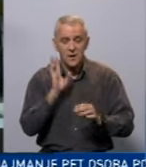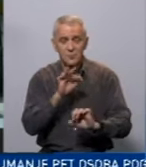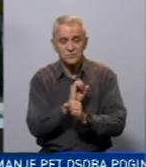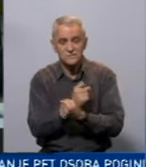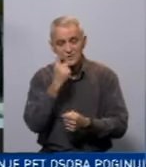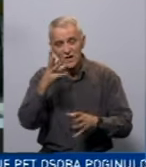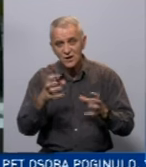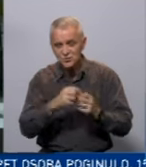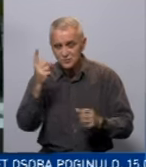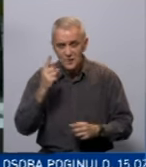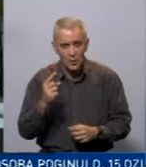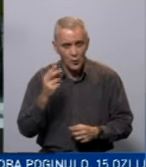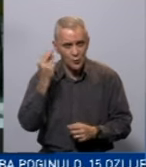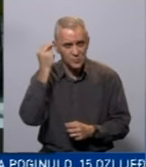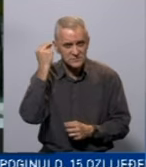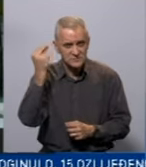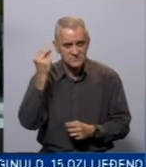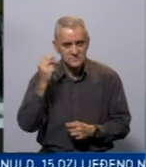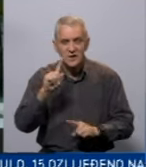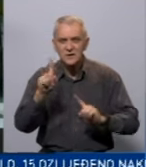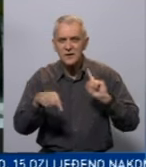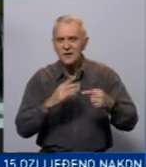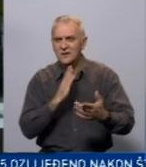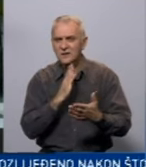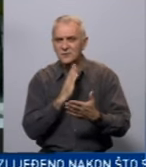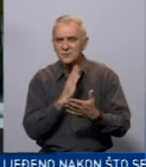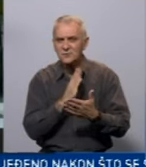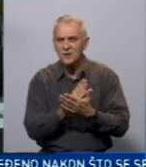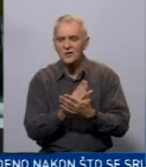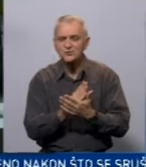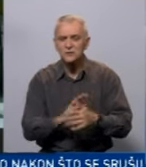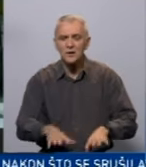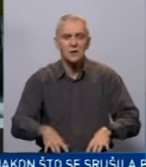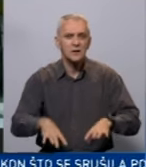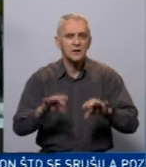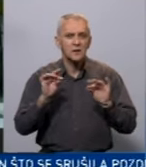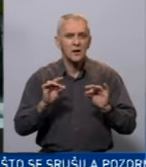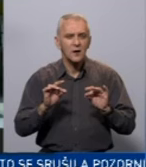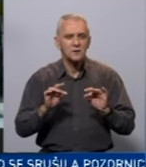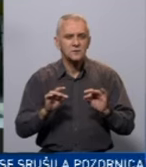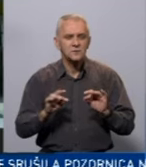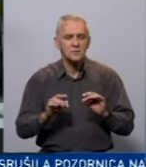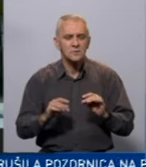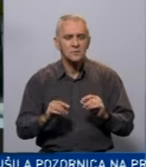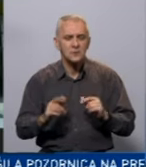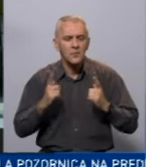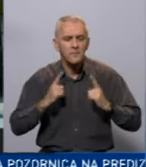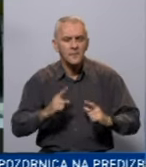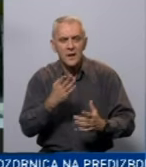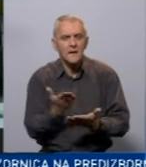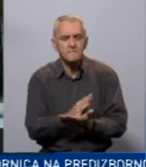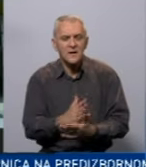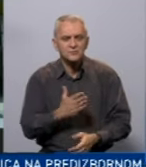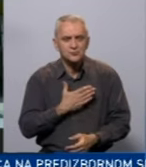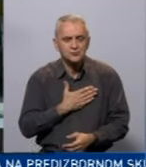Srbiji, da na neki način nađu mir i u sebi i među sobom